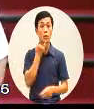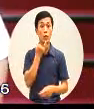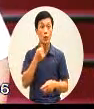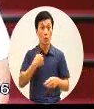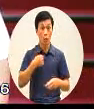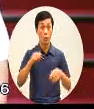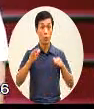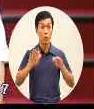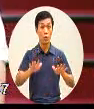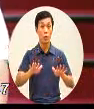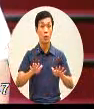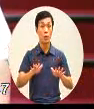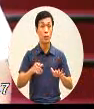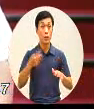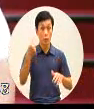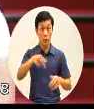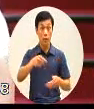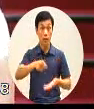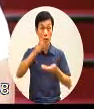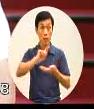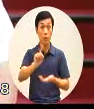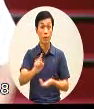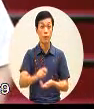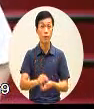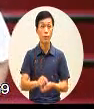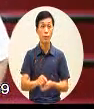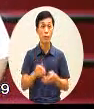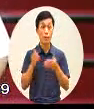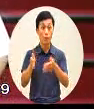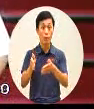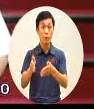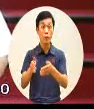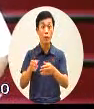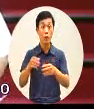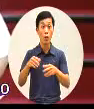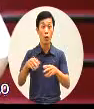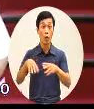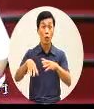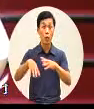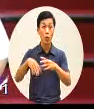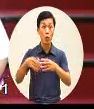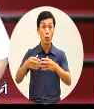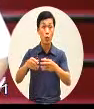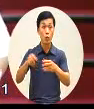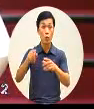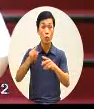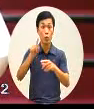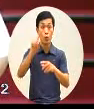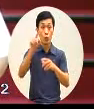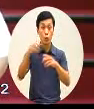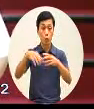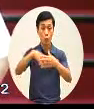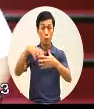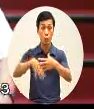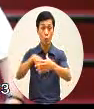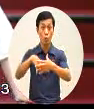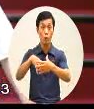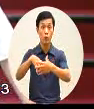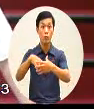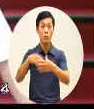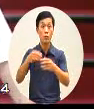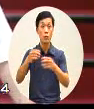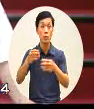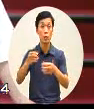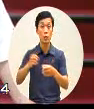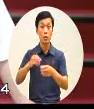嘛哈，我那边讲的就是农机银行，我们的都发局啦，侃侃而